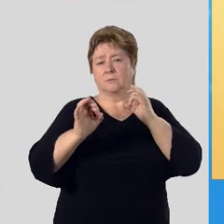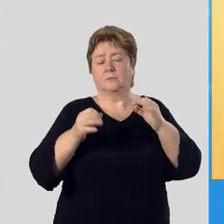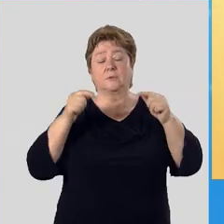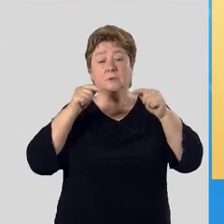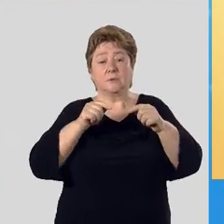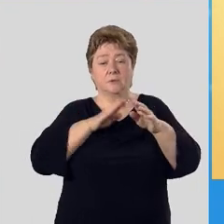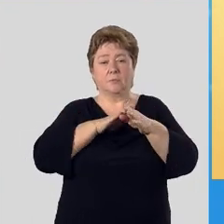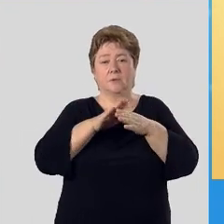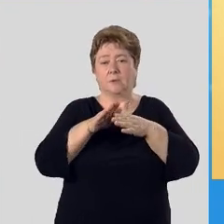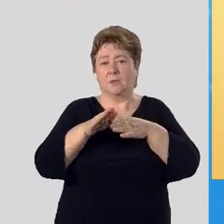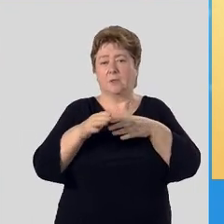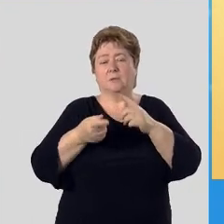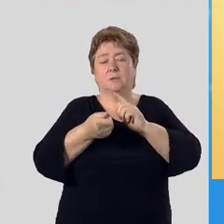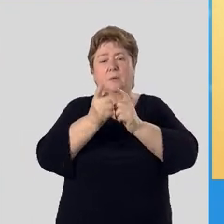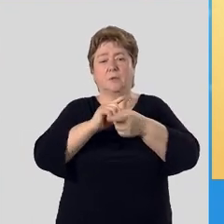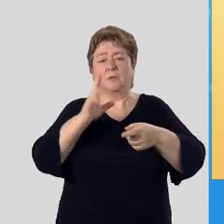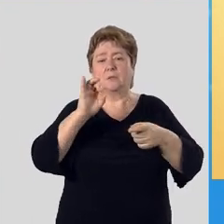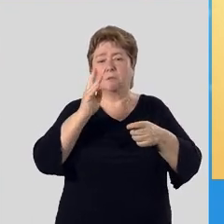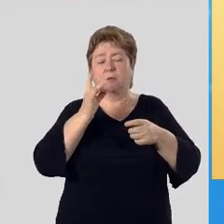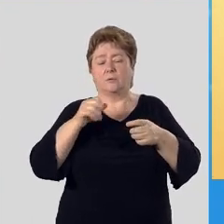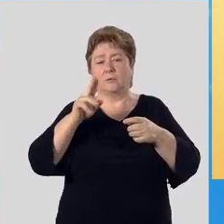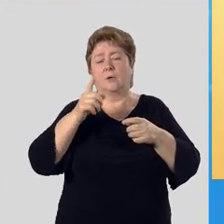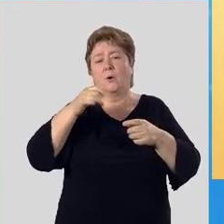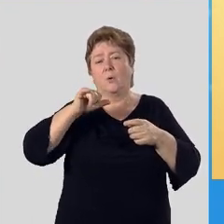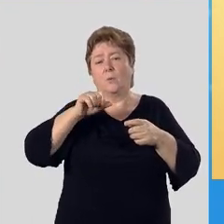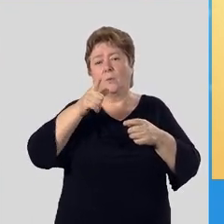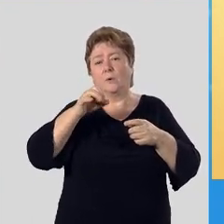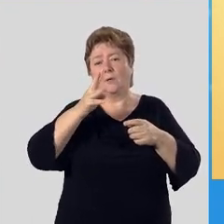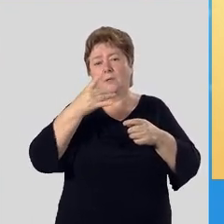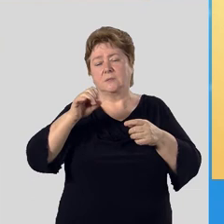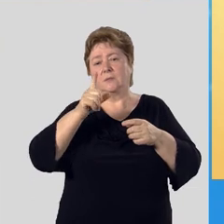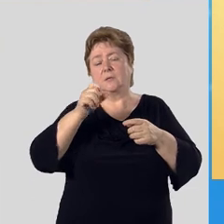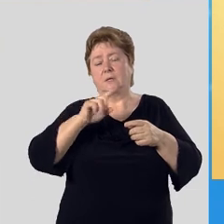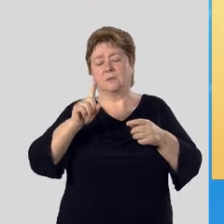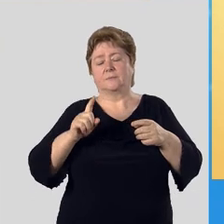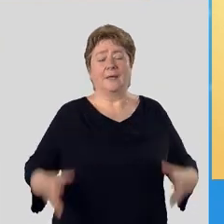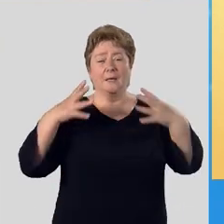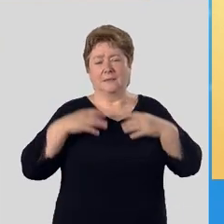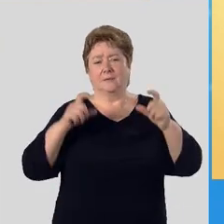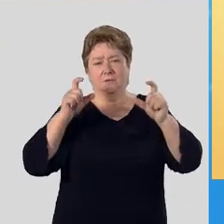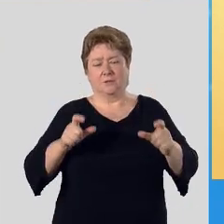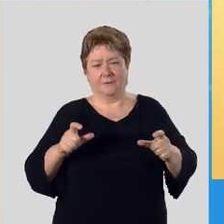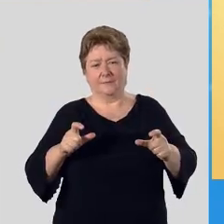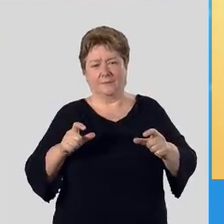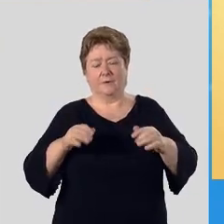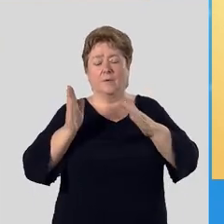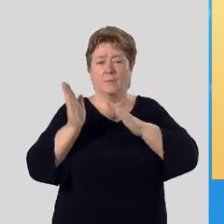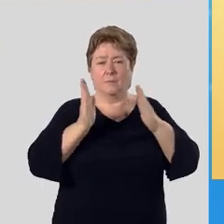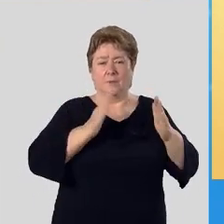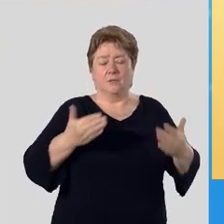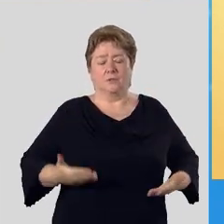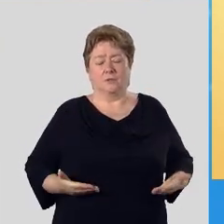Здесь осуществляется обмен кислородом и углекислым газом. Тело человека в